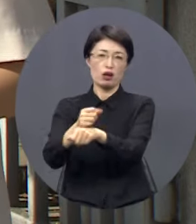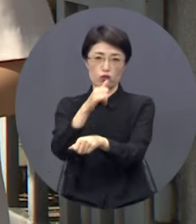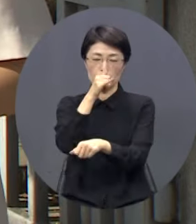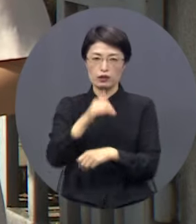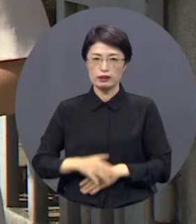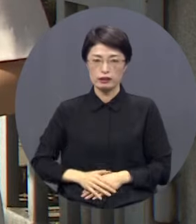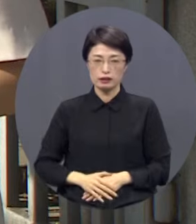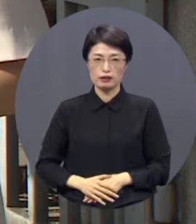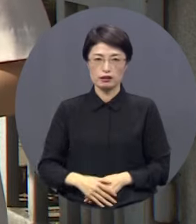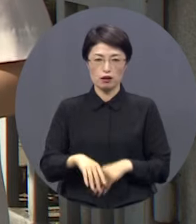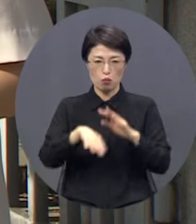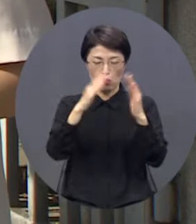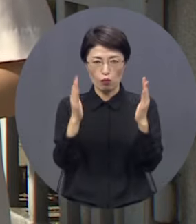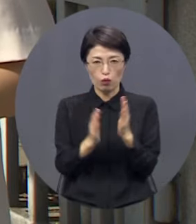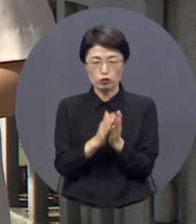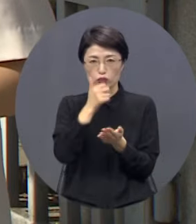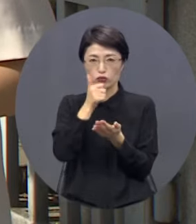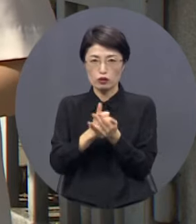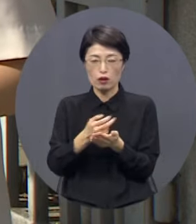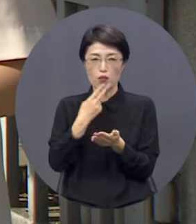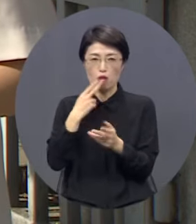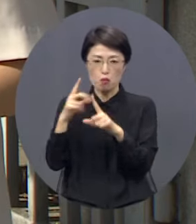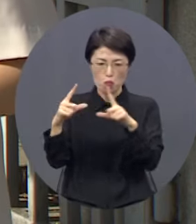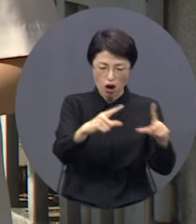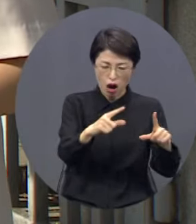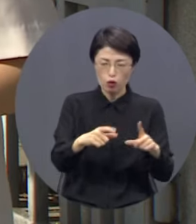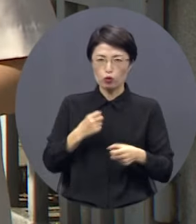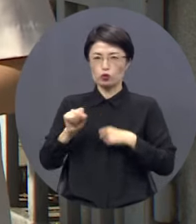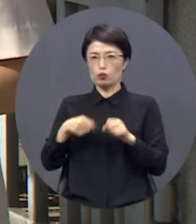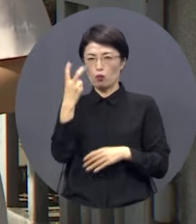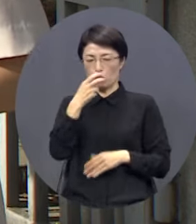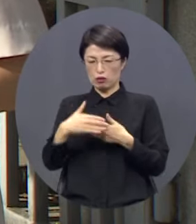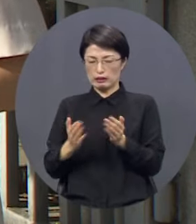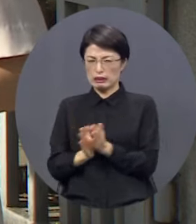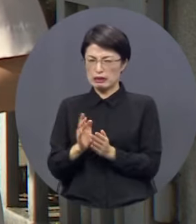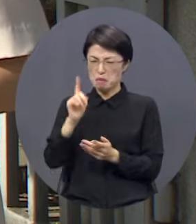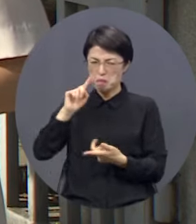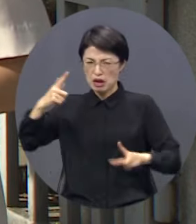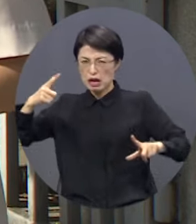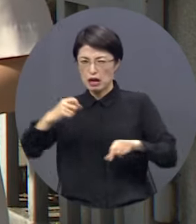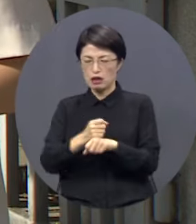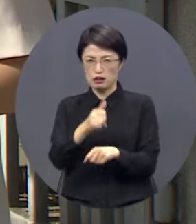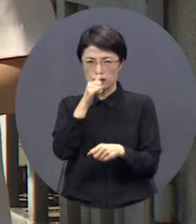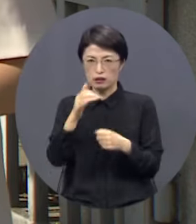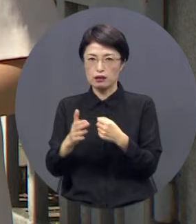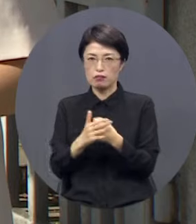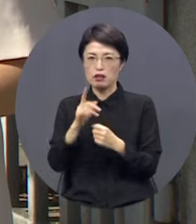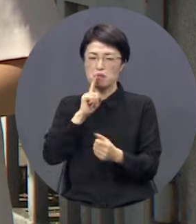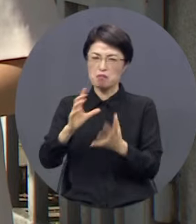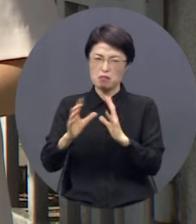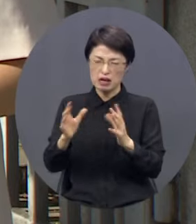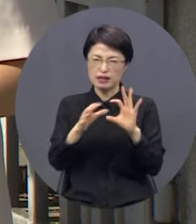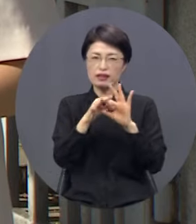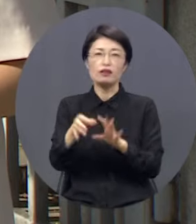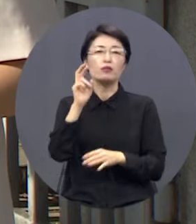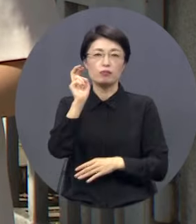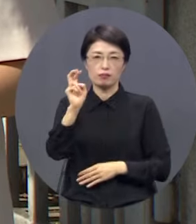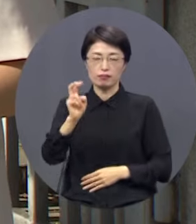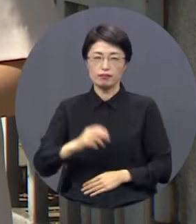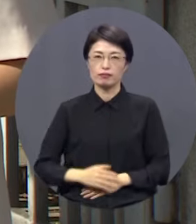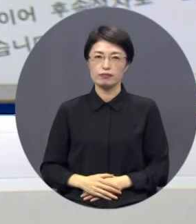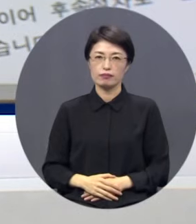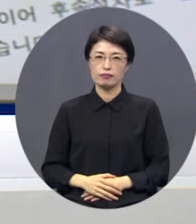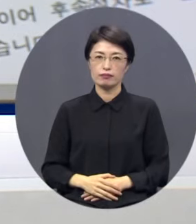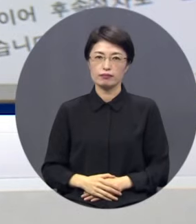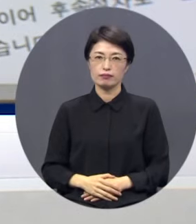무죄가 선고되고 동물보호단체가 반발하고 나서면서 논란은 이어질 것으로 보입니다. MBC 뉴스 이따금입니다.